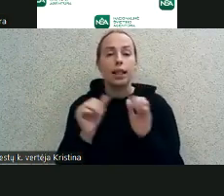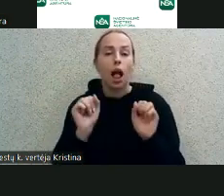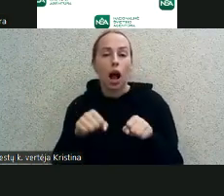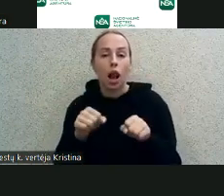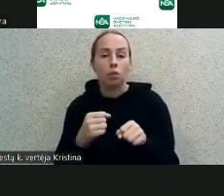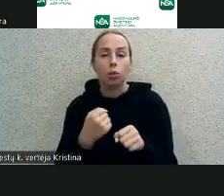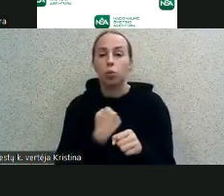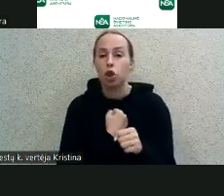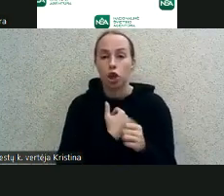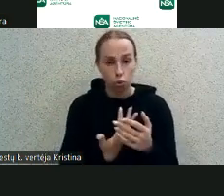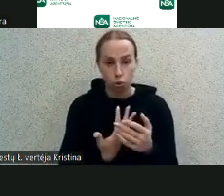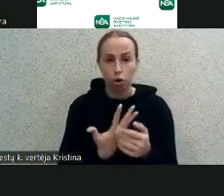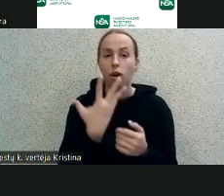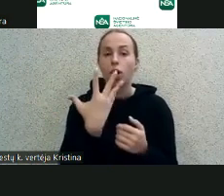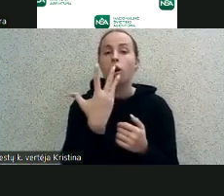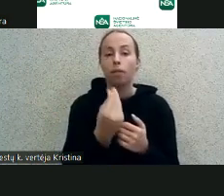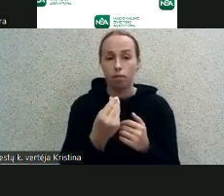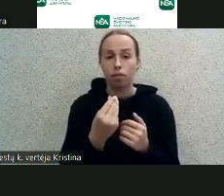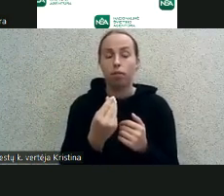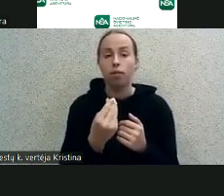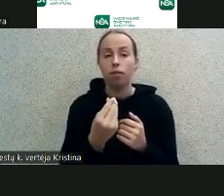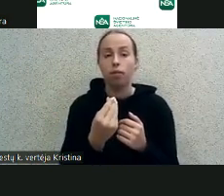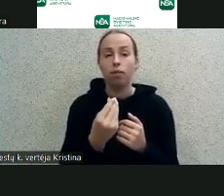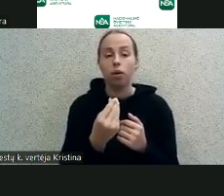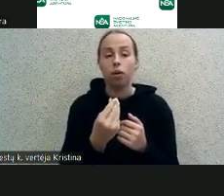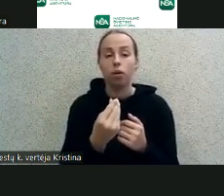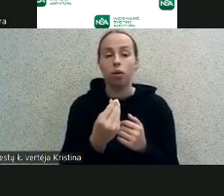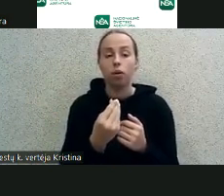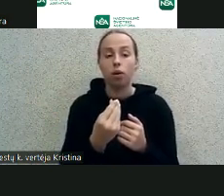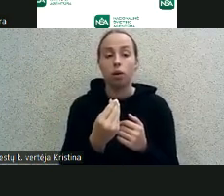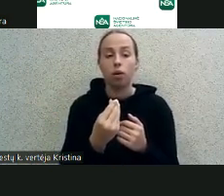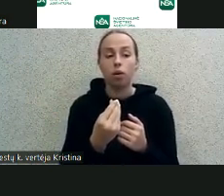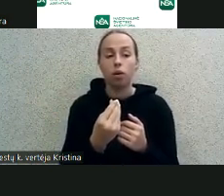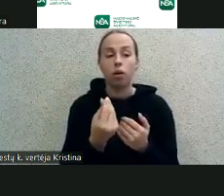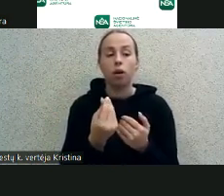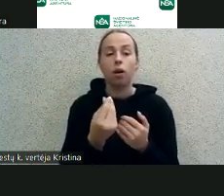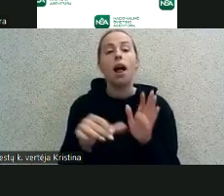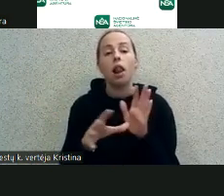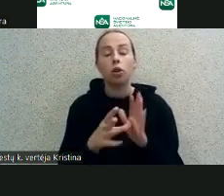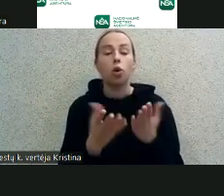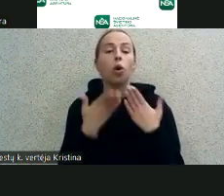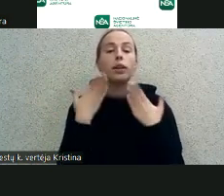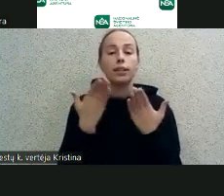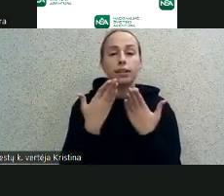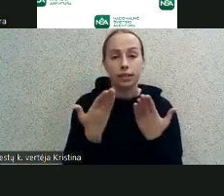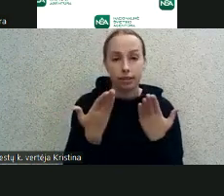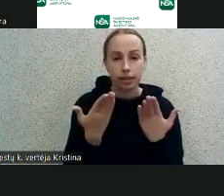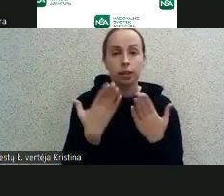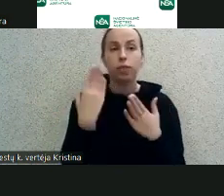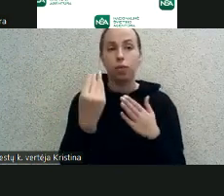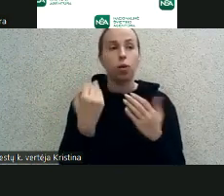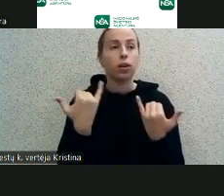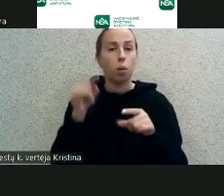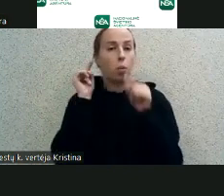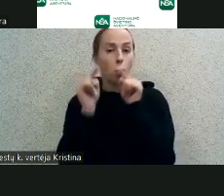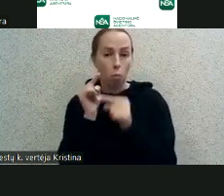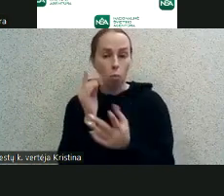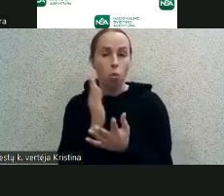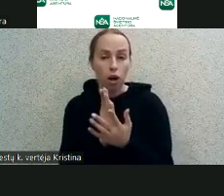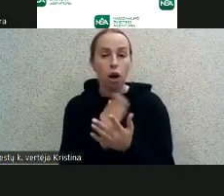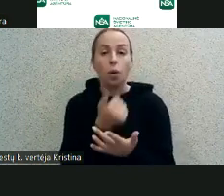potencialą, kuris tikrai yra dabartinis, kaip sakant, tai dabartinė tendencija. Nes jeigu mes norime,